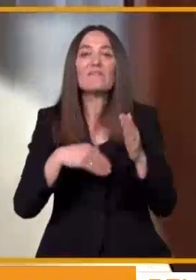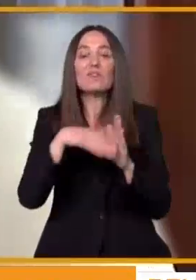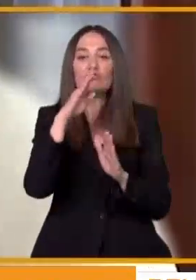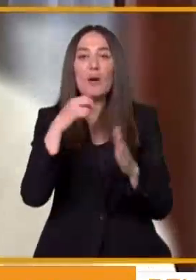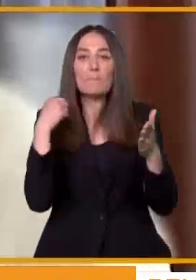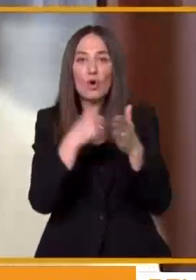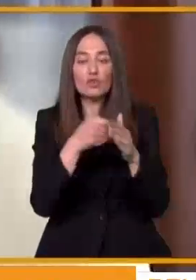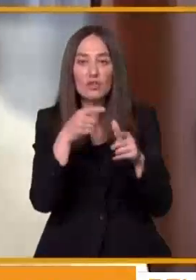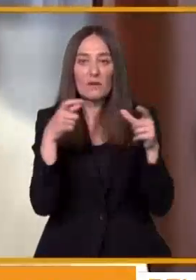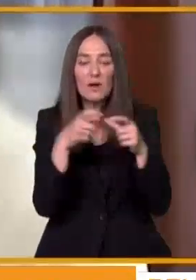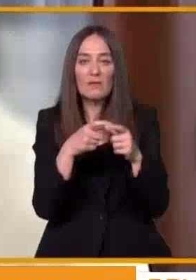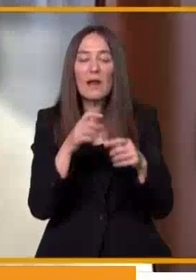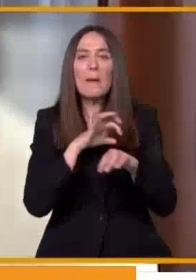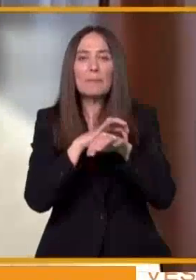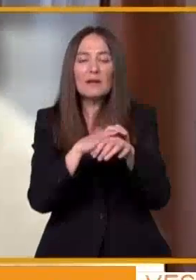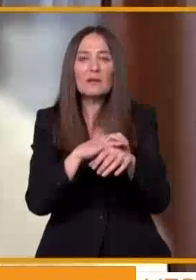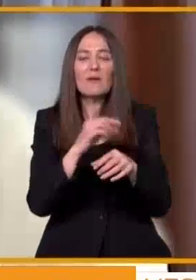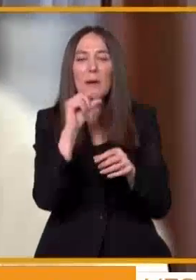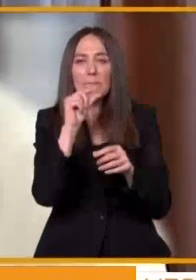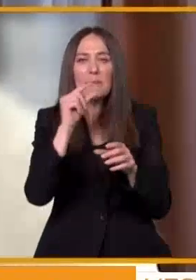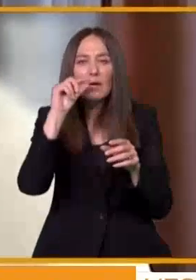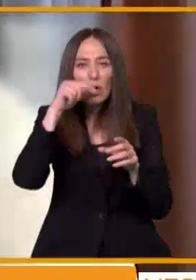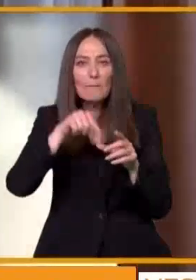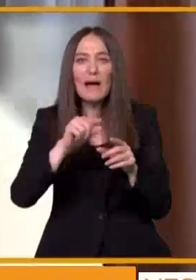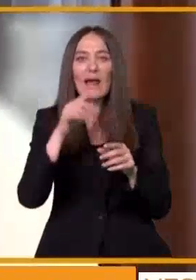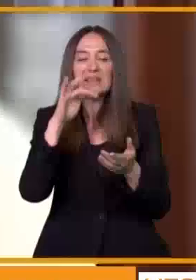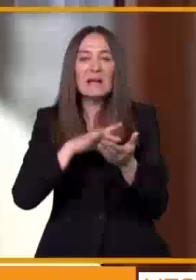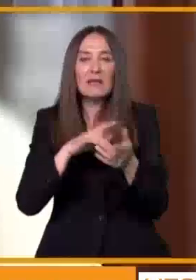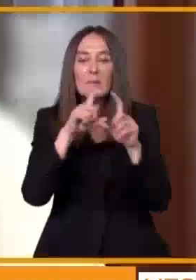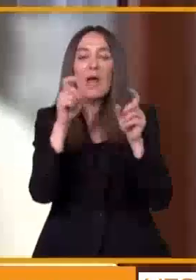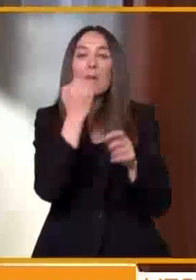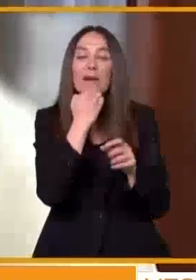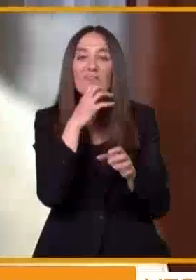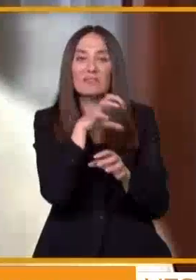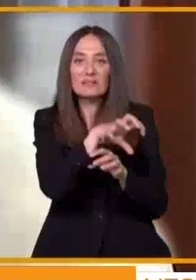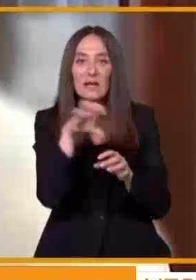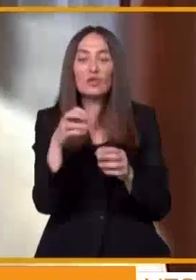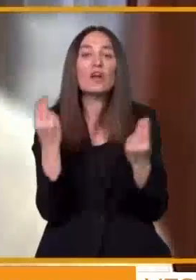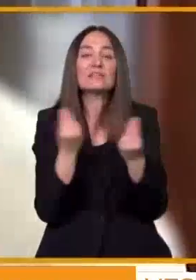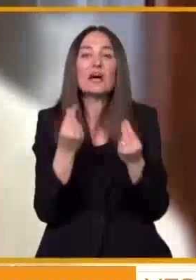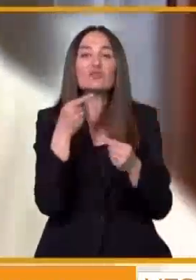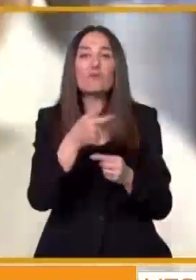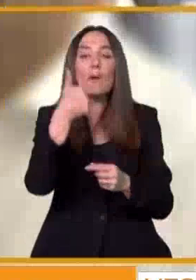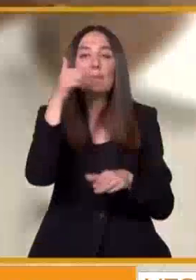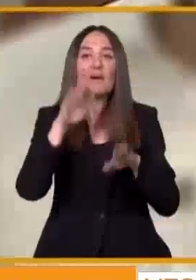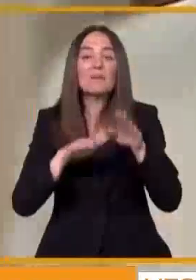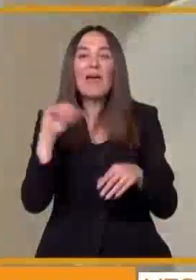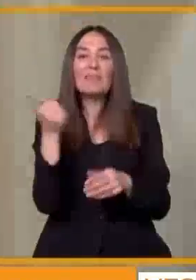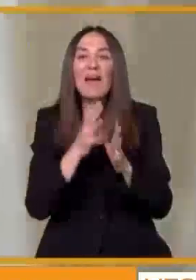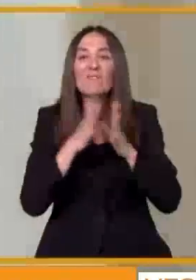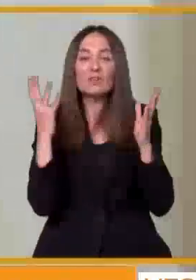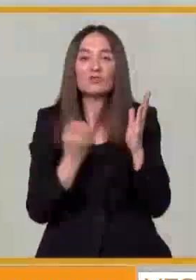krizom. Dakle, preduzetnici, mikro, mala, srednje preduzeća u privatnom sektoru. Zašto ova prva mera? Najveći